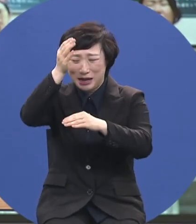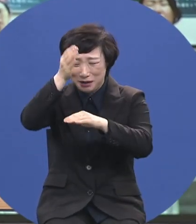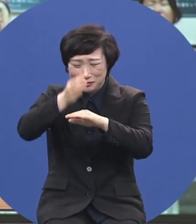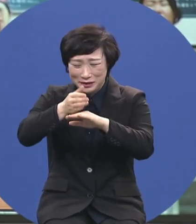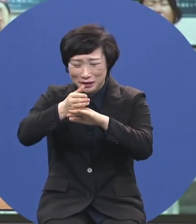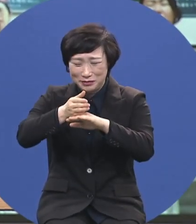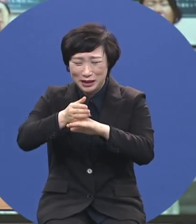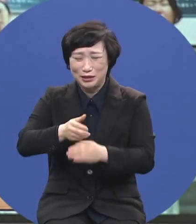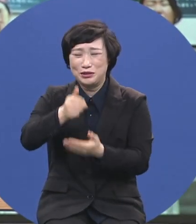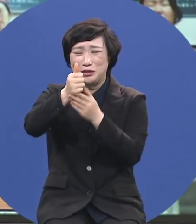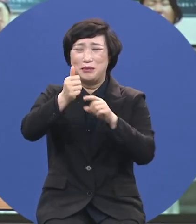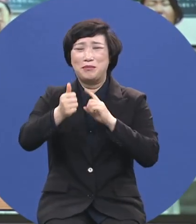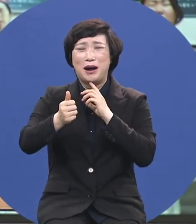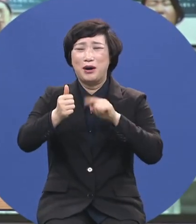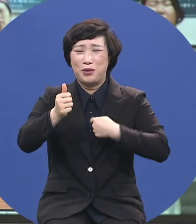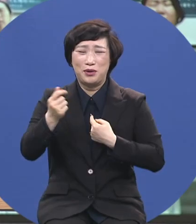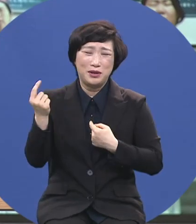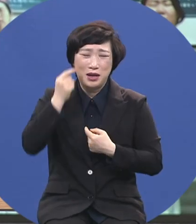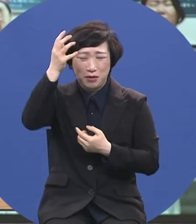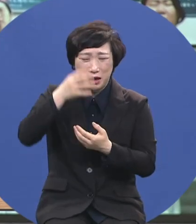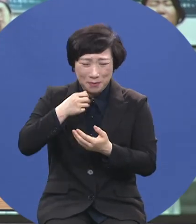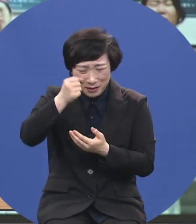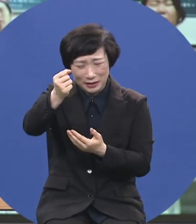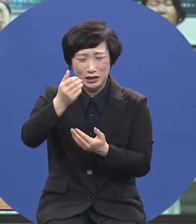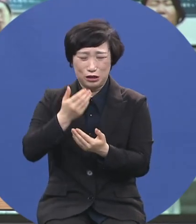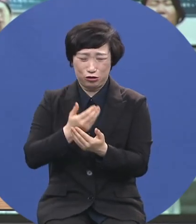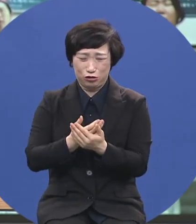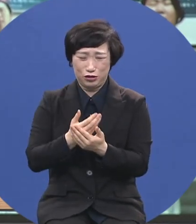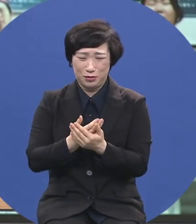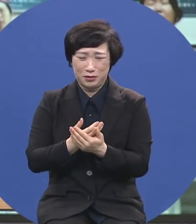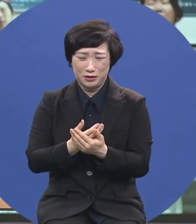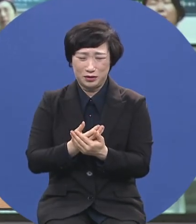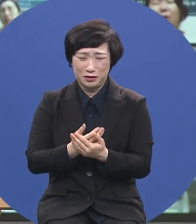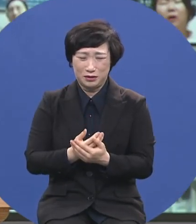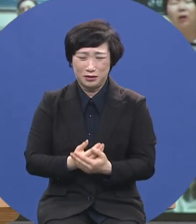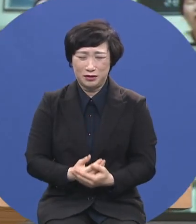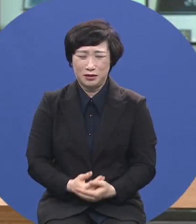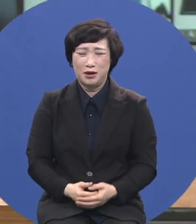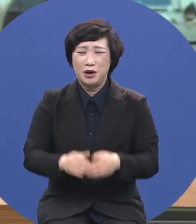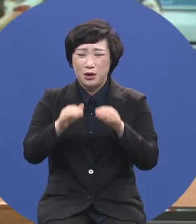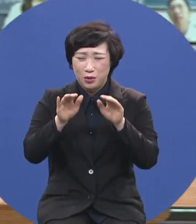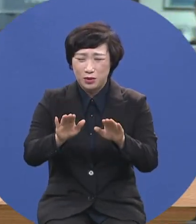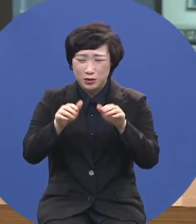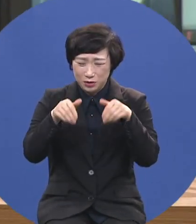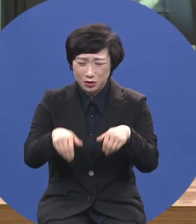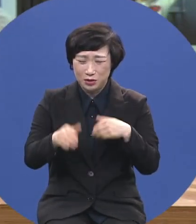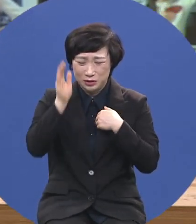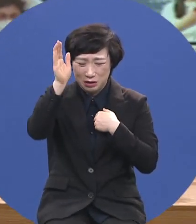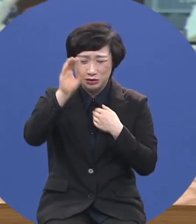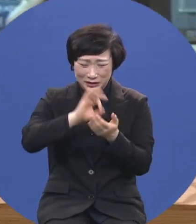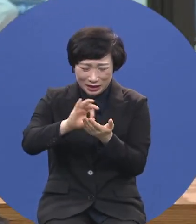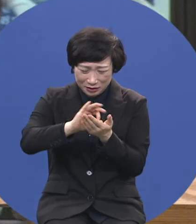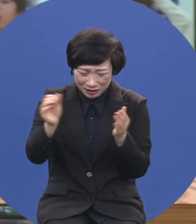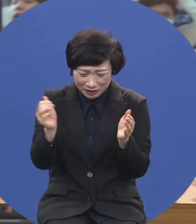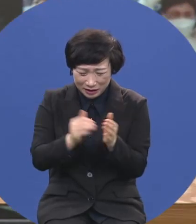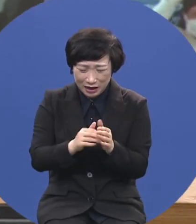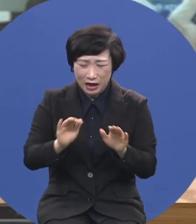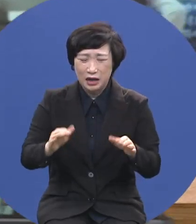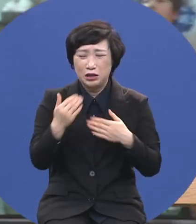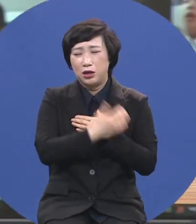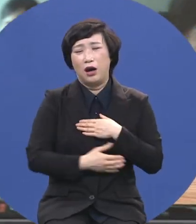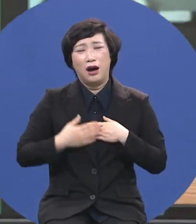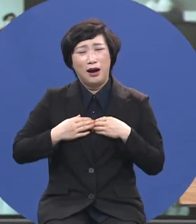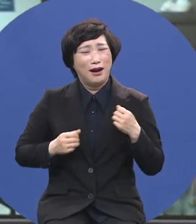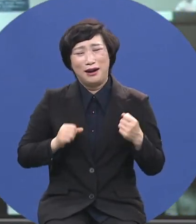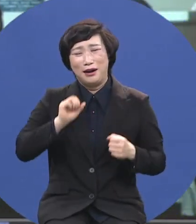감사합니다. 주만 홀로 영광을 받으시옵소서. 오늘도 종을 쓰셨습니다. 육신은 할